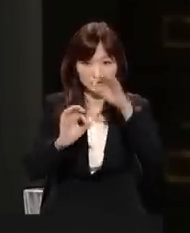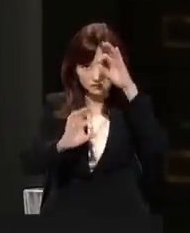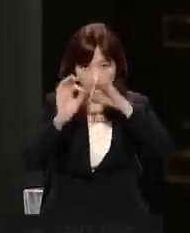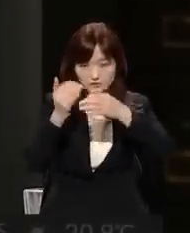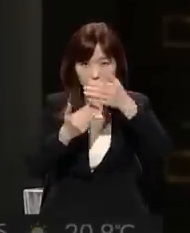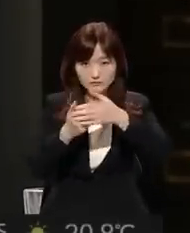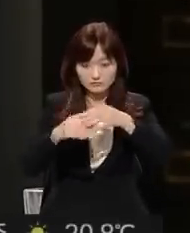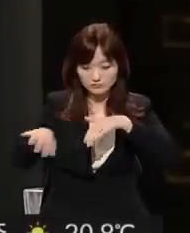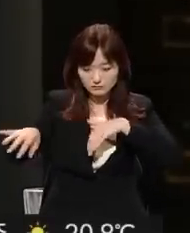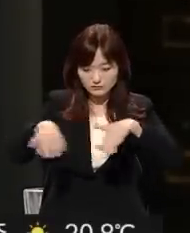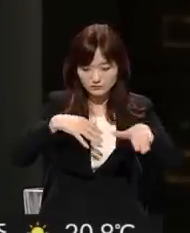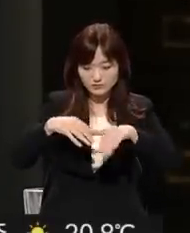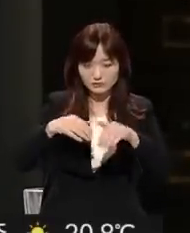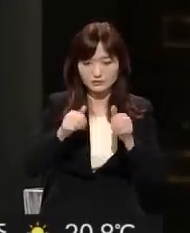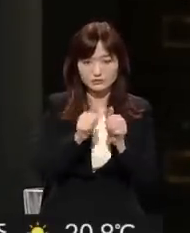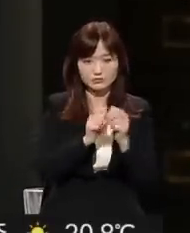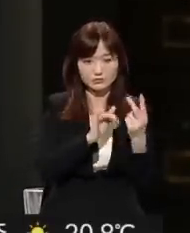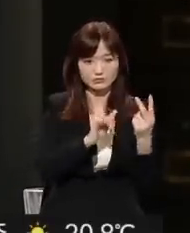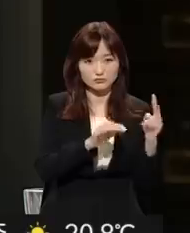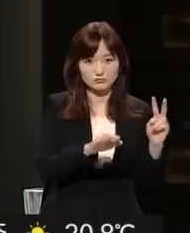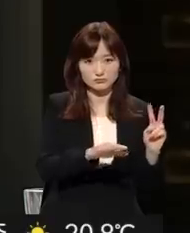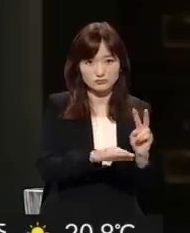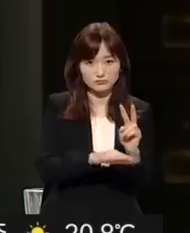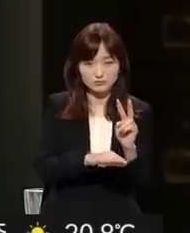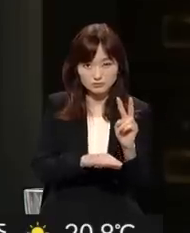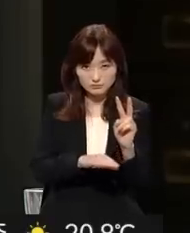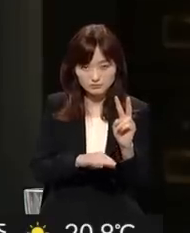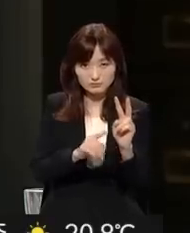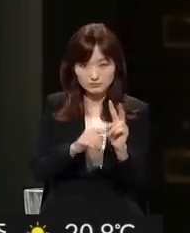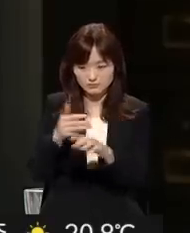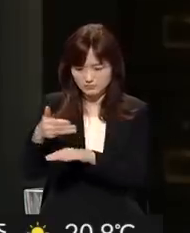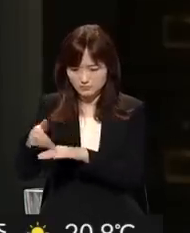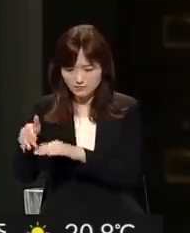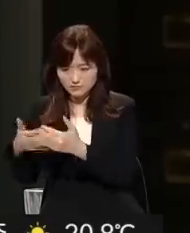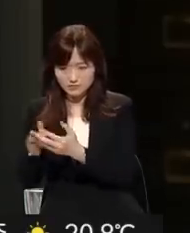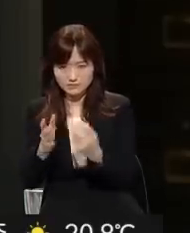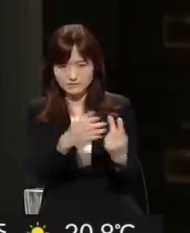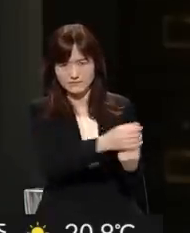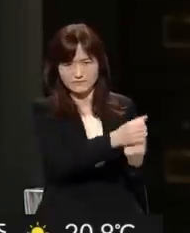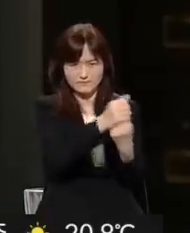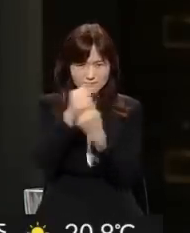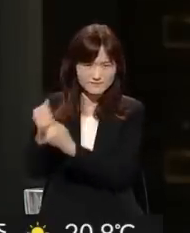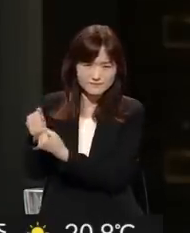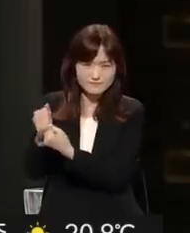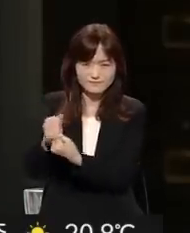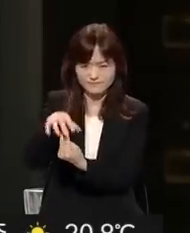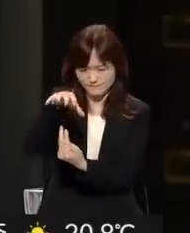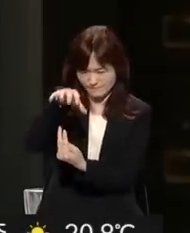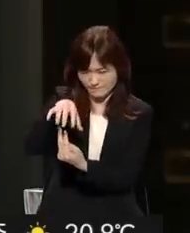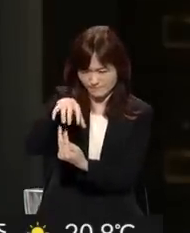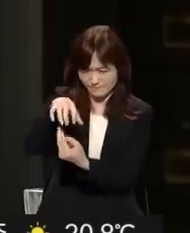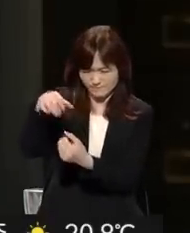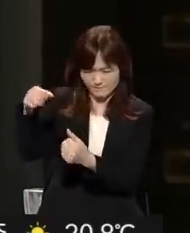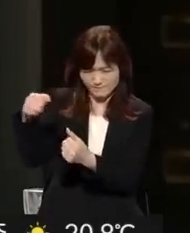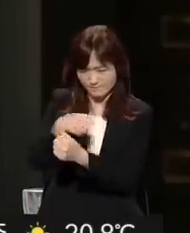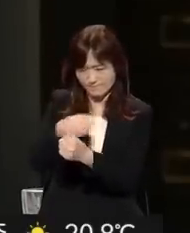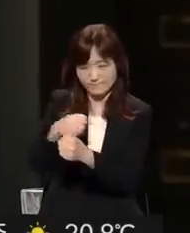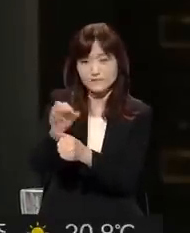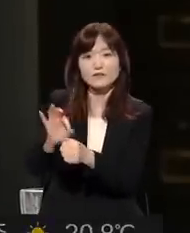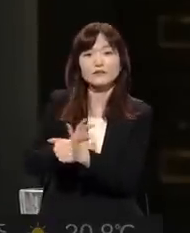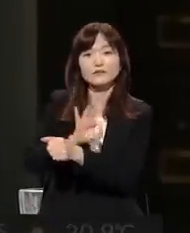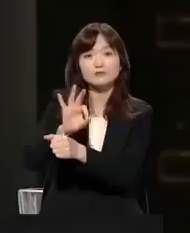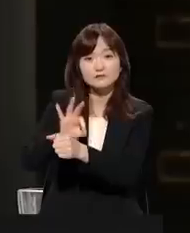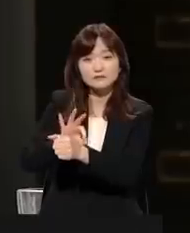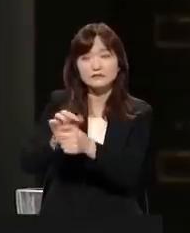길을 가던 두 남성이 갑자기 조폭 일당에게 납치돼서 10시간 넘게 감금 폭행. 자, 그런데 좀